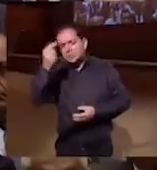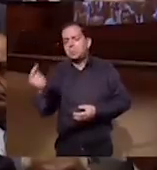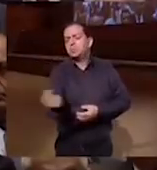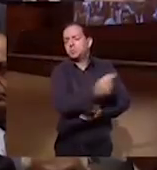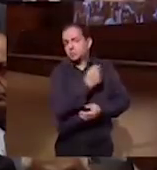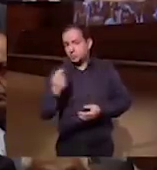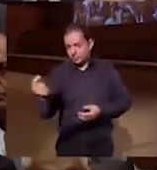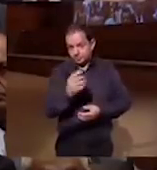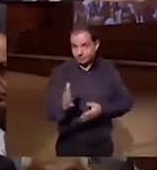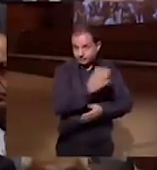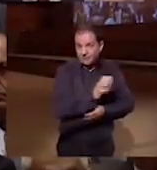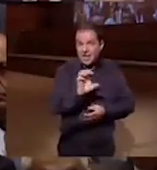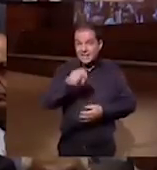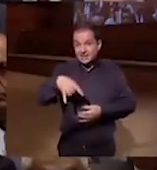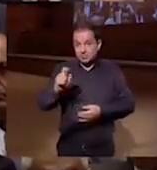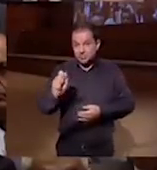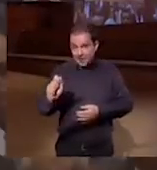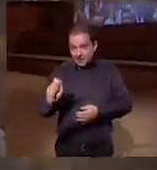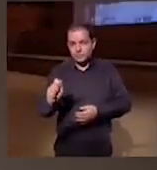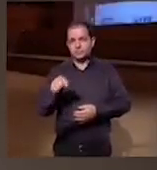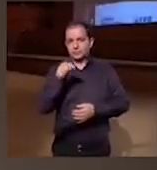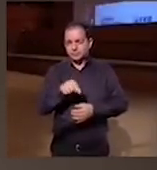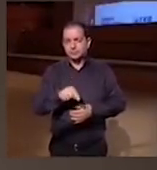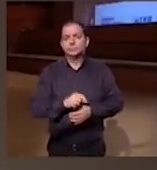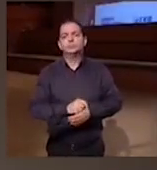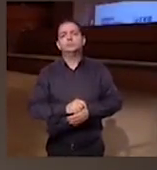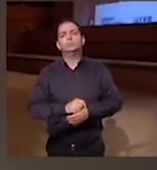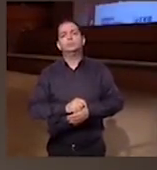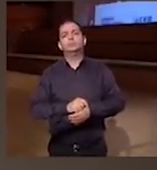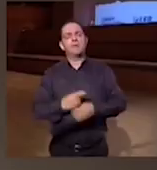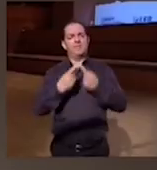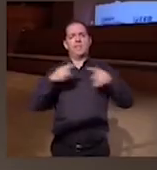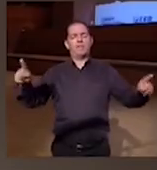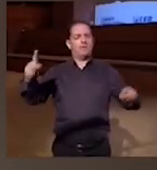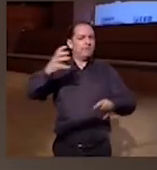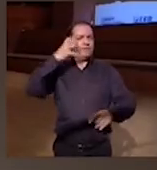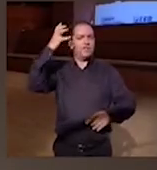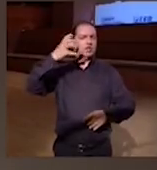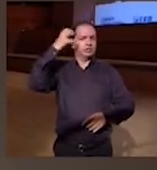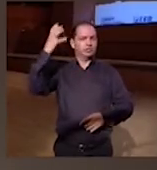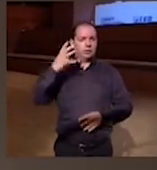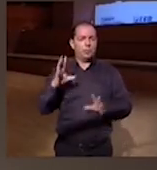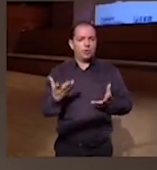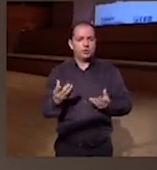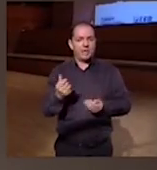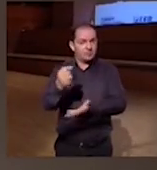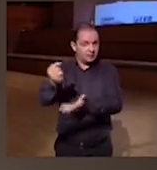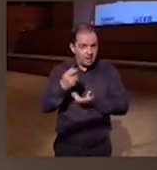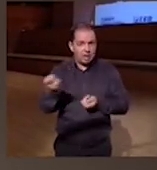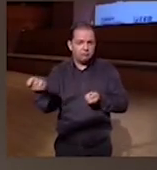Ξεκινώντας από το ΕΣΠΑ, εισάγουμε μία εντελώς διαφορετική αντίληψη για την διαχείριση των